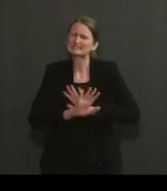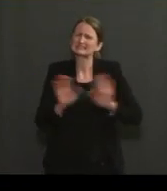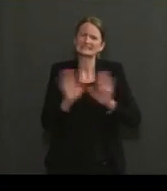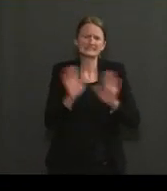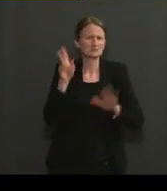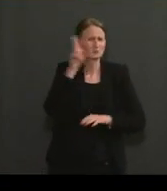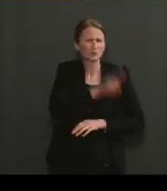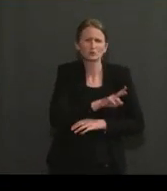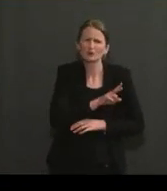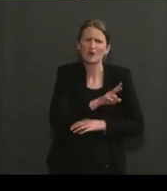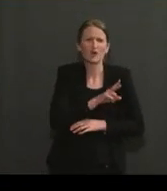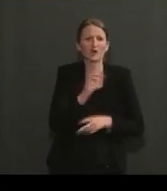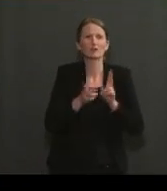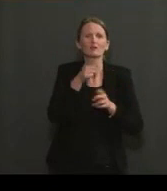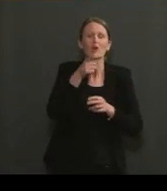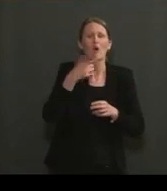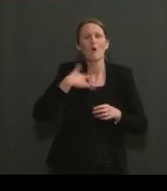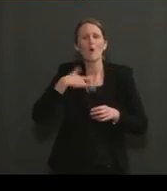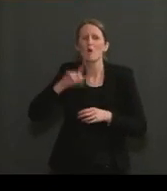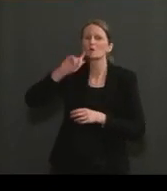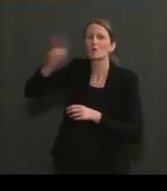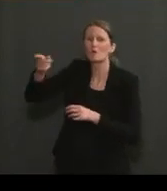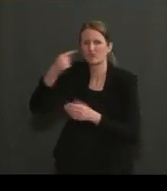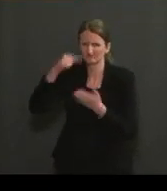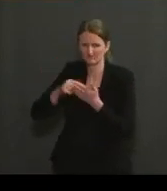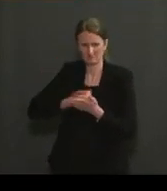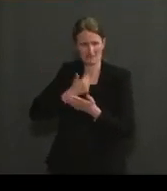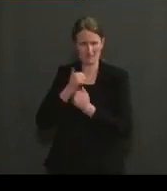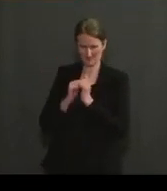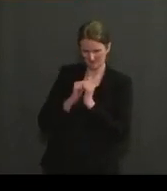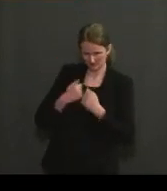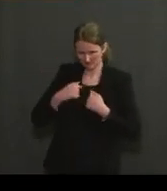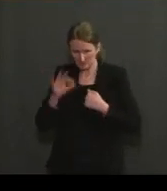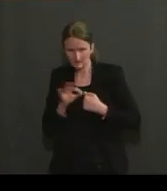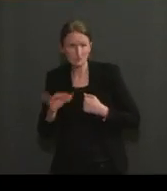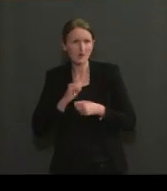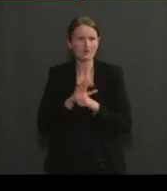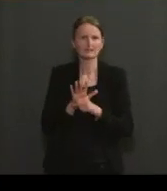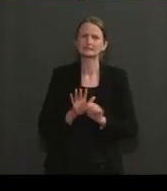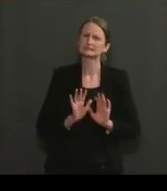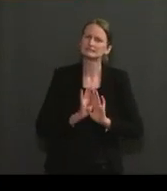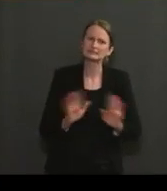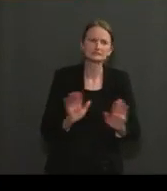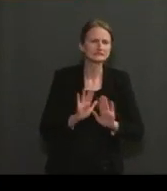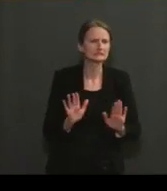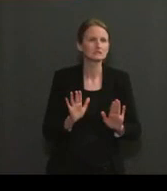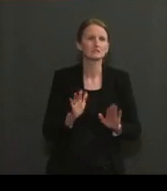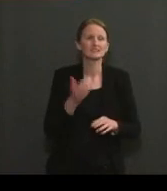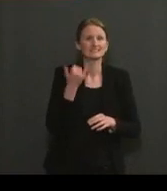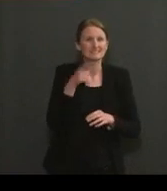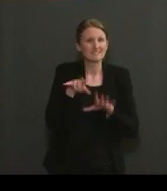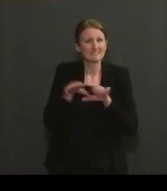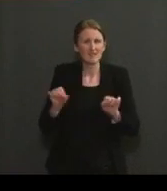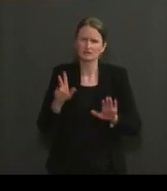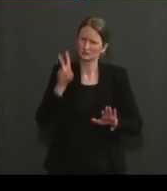tels tests pour savoir où on en est. Mais lorsqu'ils sont employés sans bien comprendre l'indication qu'ils ont,